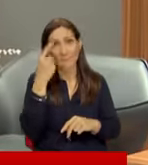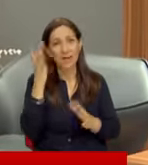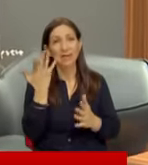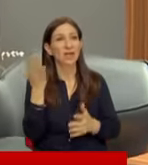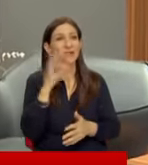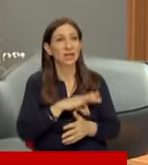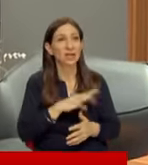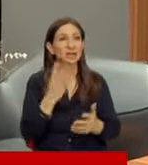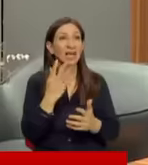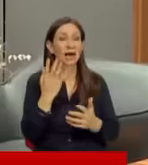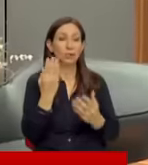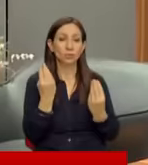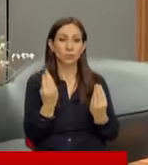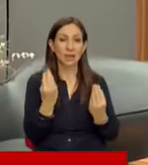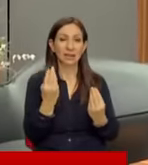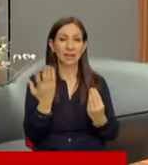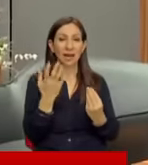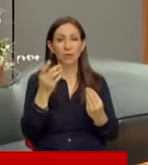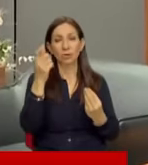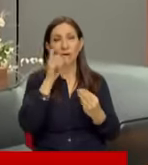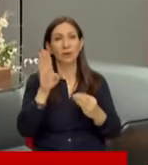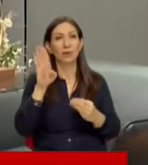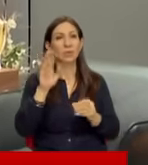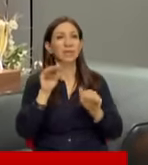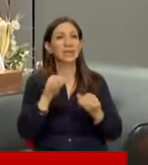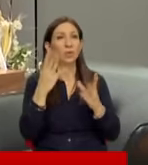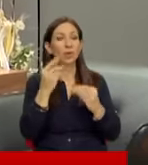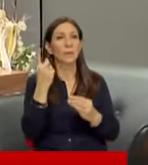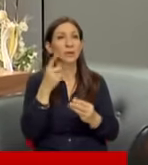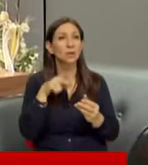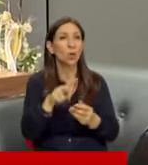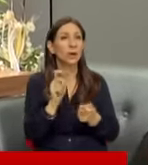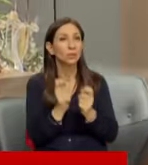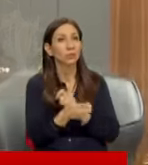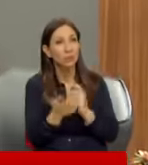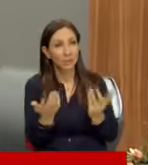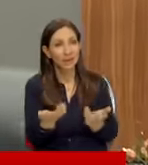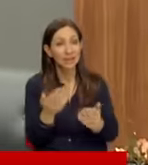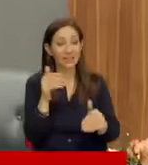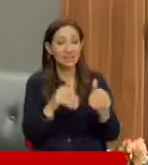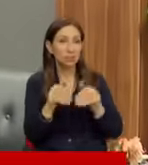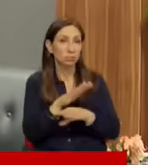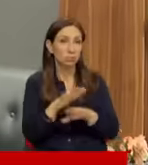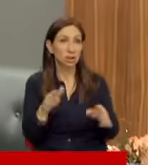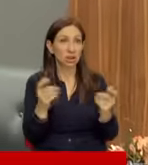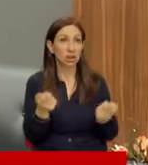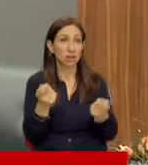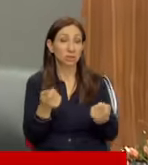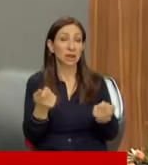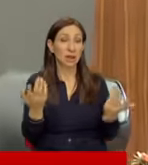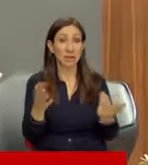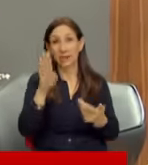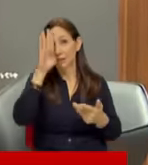daha faydalı, daha ahenkli, daha ülke demokrasisine katkı sunan bir usluba dönüşebilir. Seçim bitti, işimiz